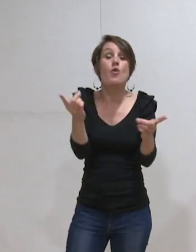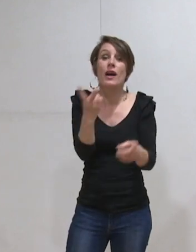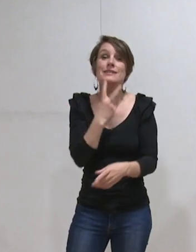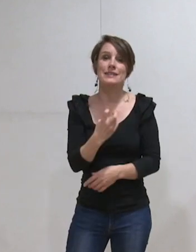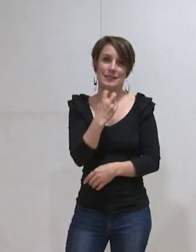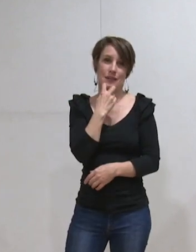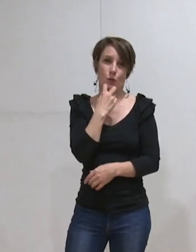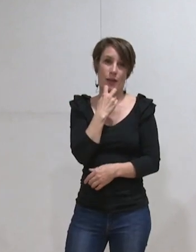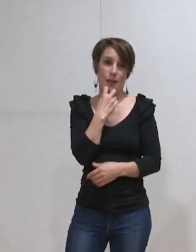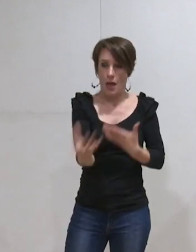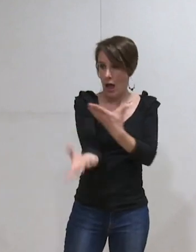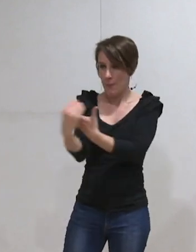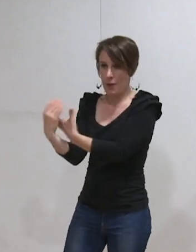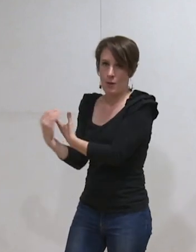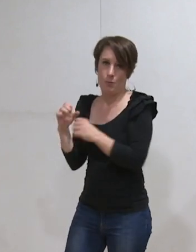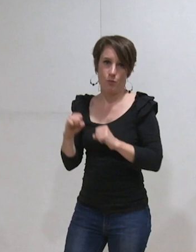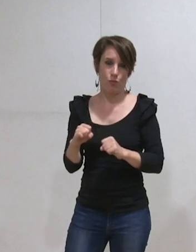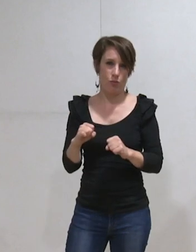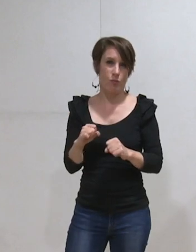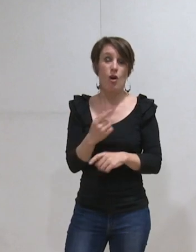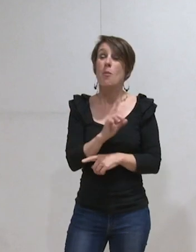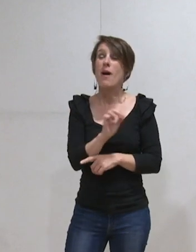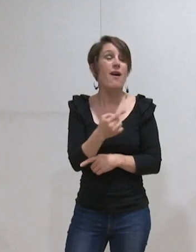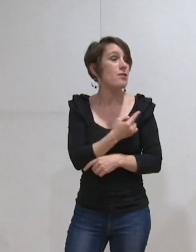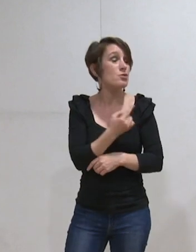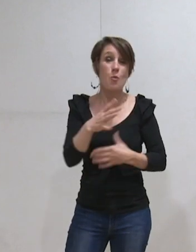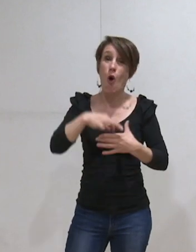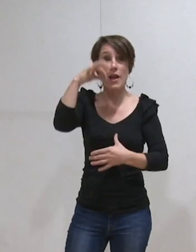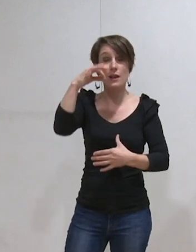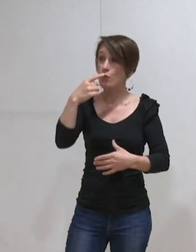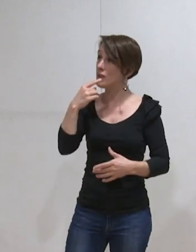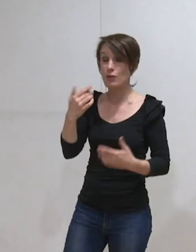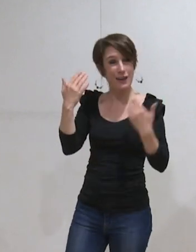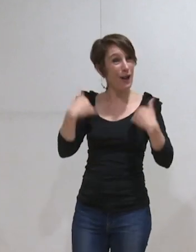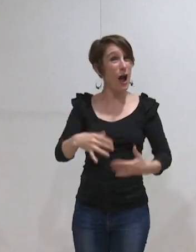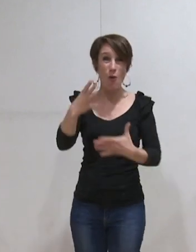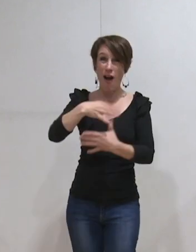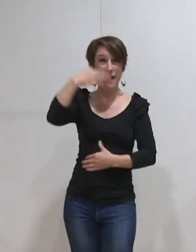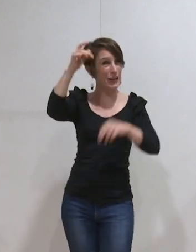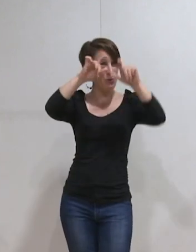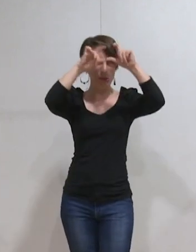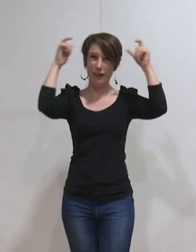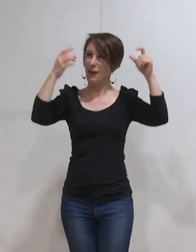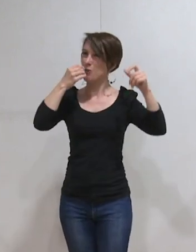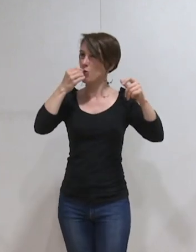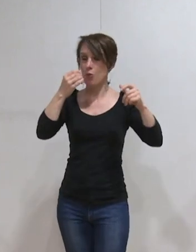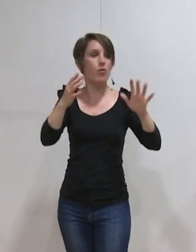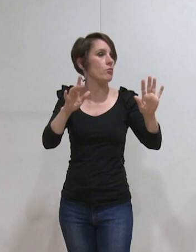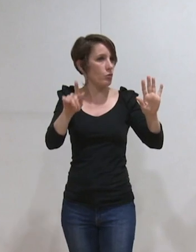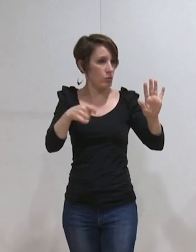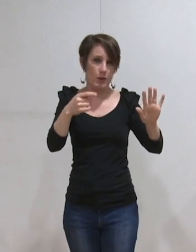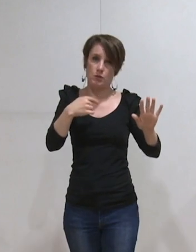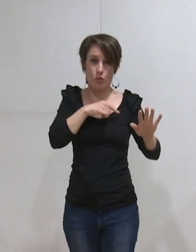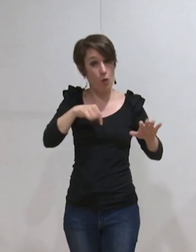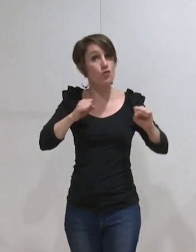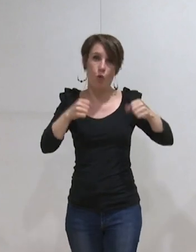d'élus qui du seul fait de l'élection qui leur donne une légitimité certaine pour décider et nous sommes ici dans